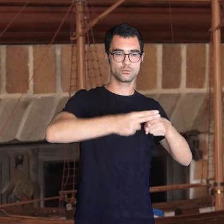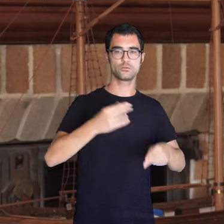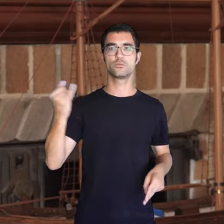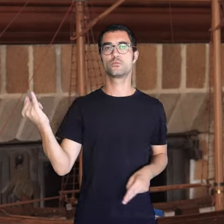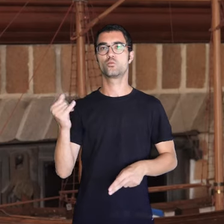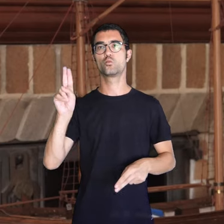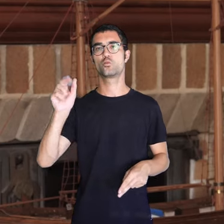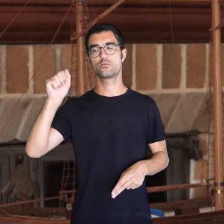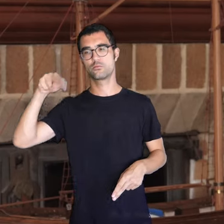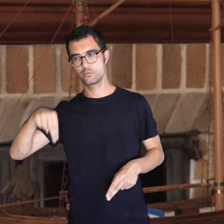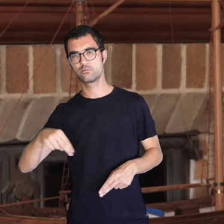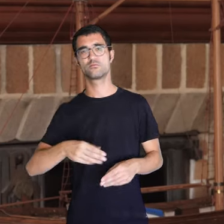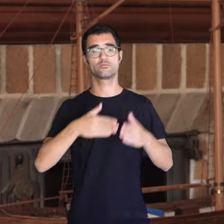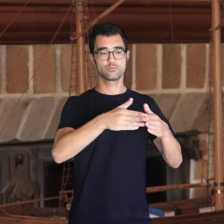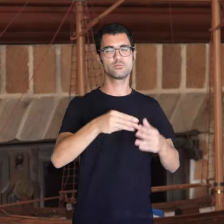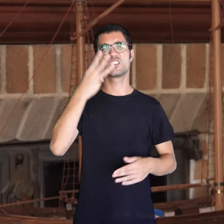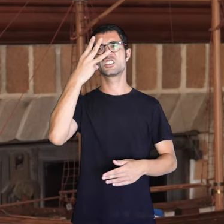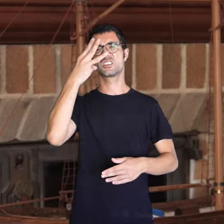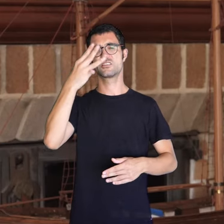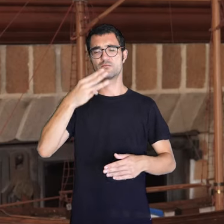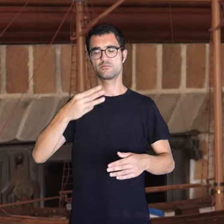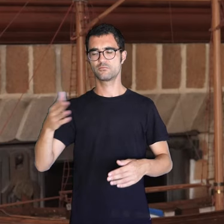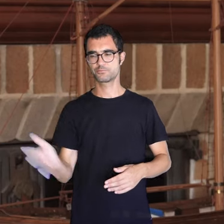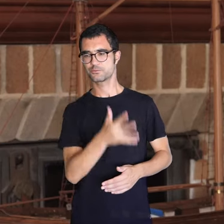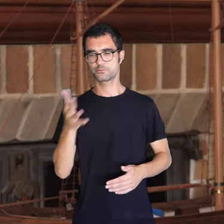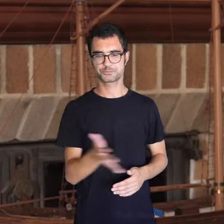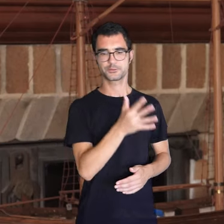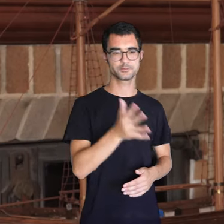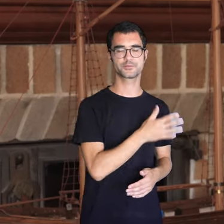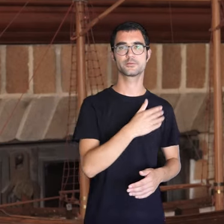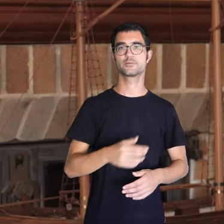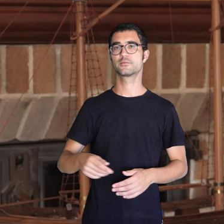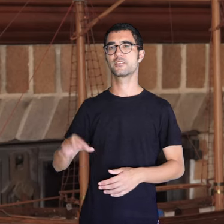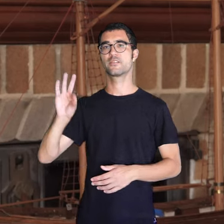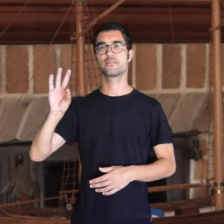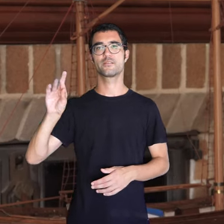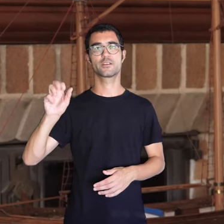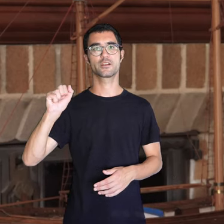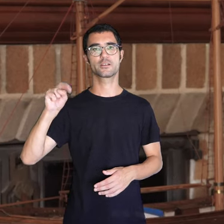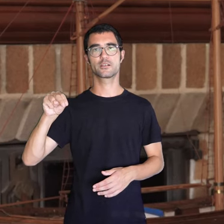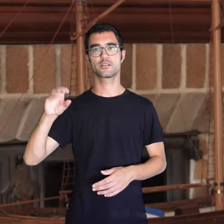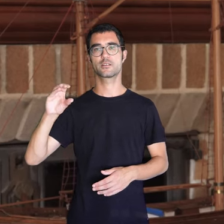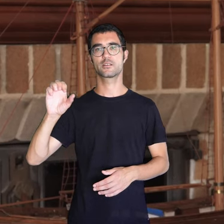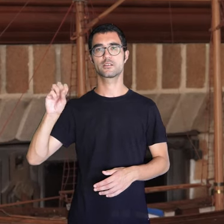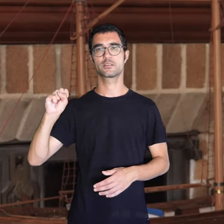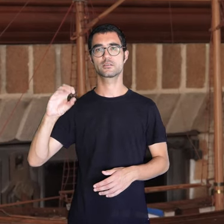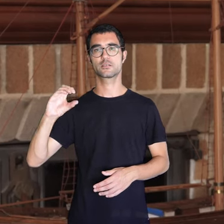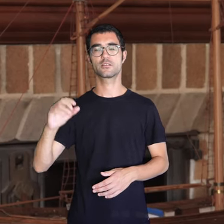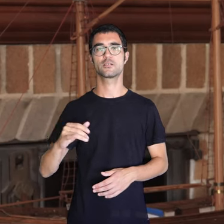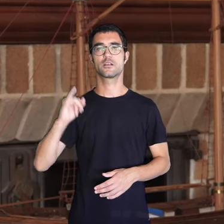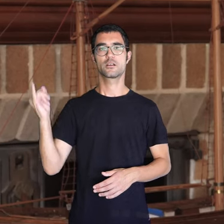d'una sèrie de tres barcos que varen arribar a fer, que va ser el Francesc Xavier,